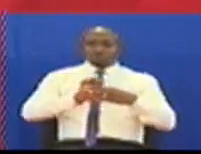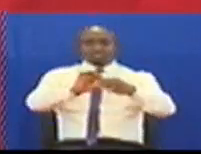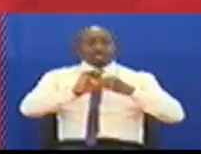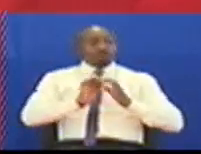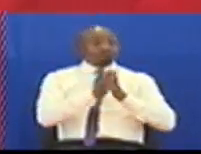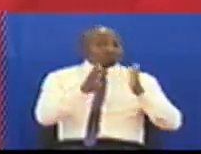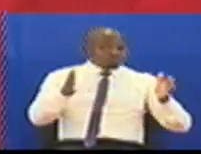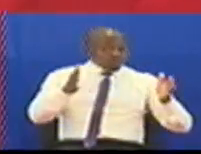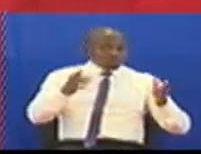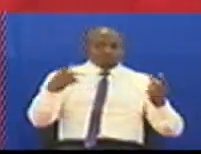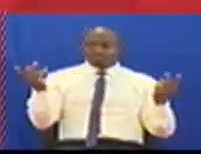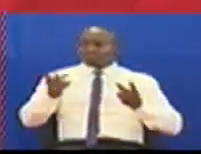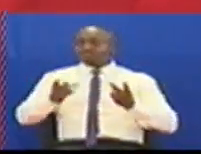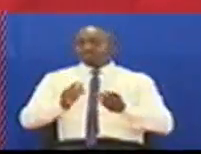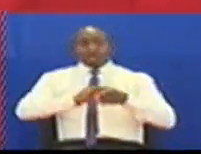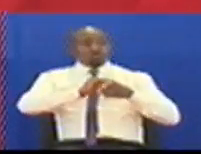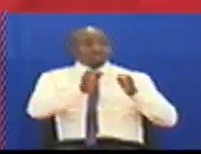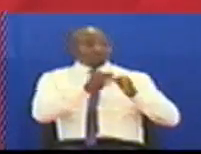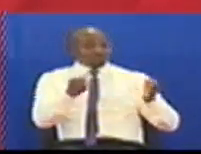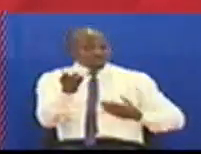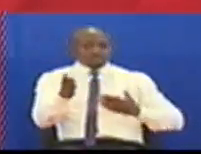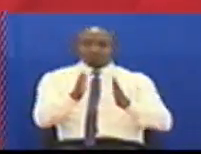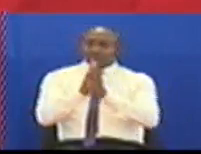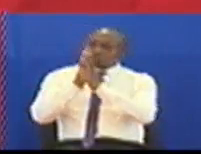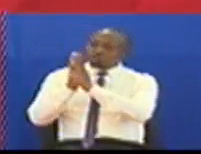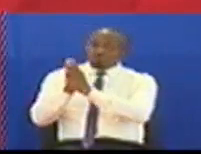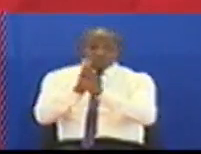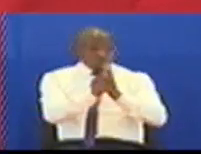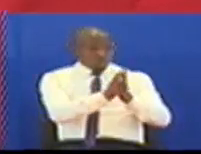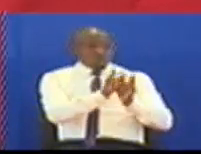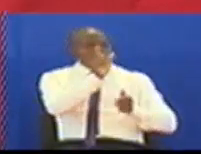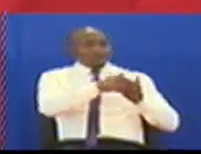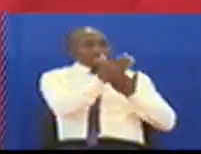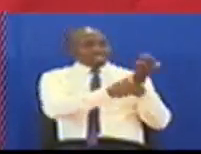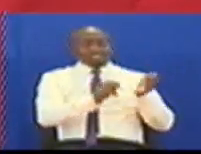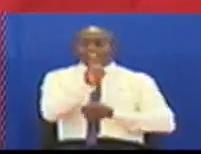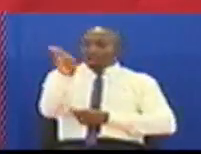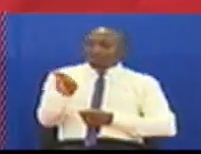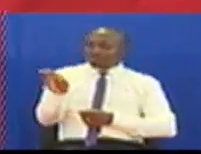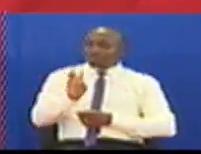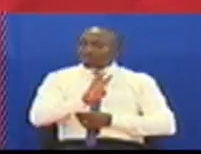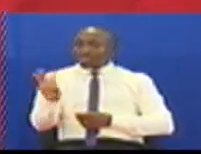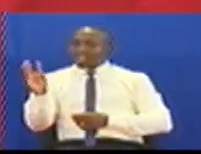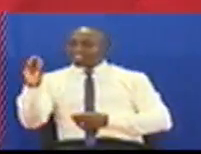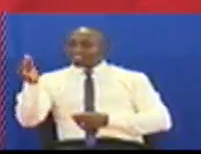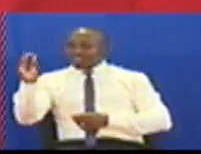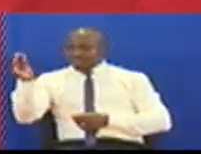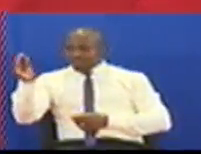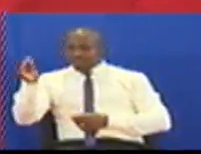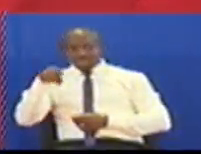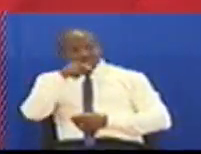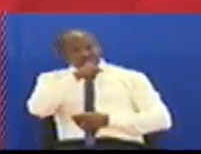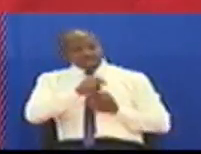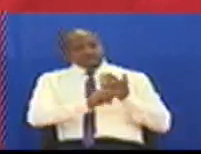wamenipa. Lakini pia nitumie fursa hii kuwashukuru sana wananchi wa halmashauri ya wilaya Shinyanga, ambayo ndio